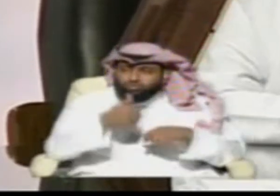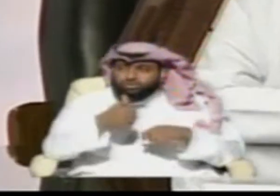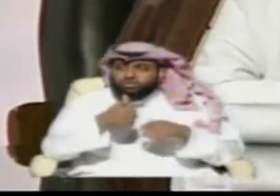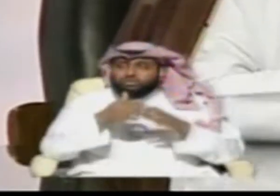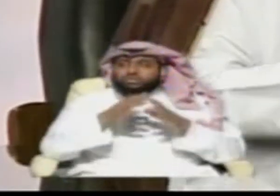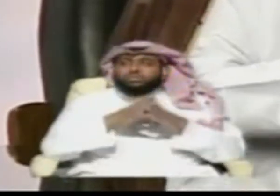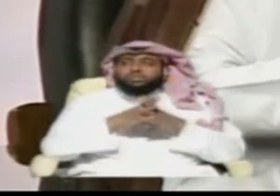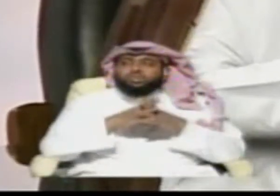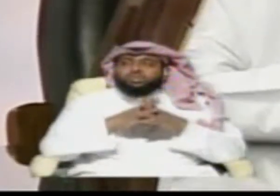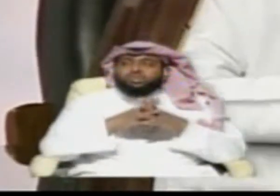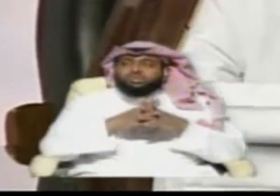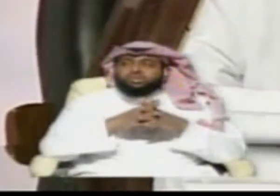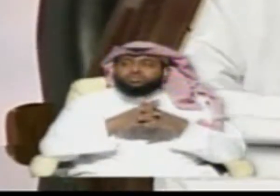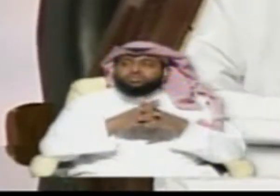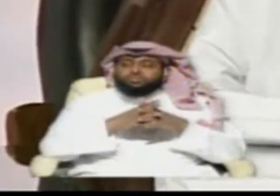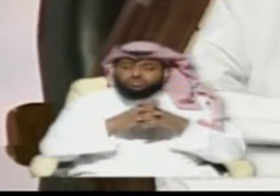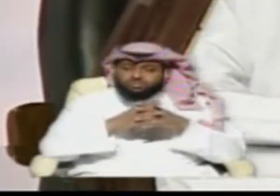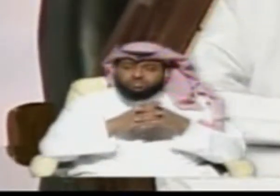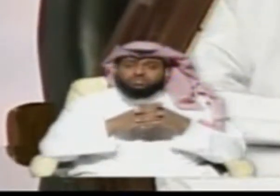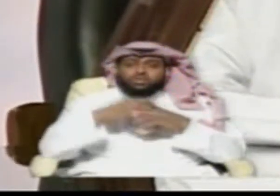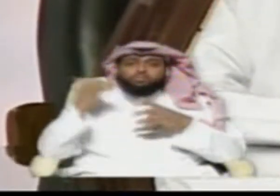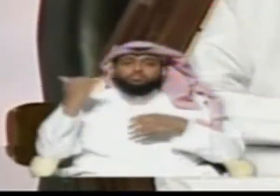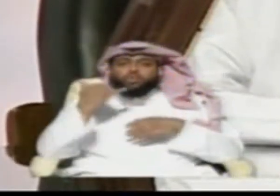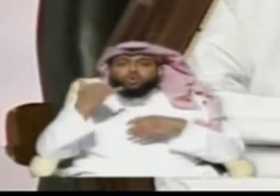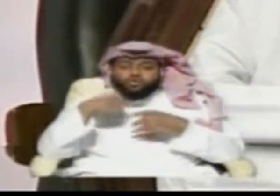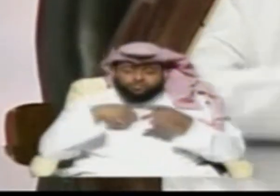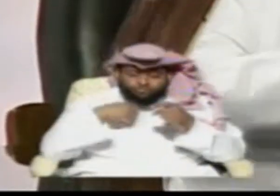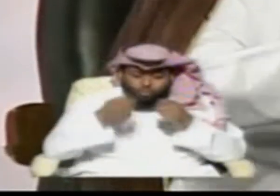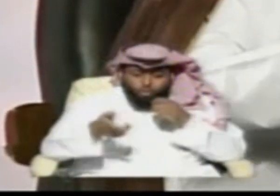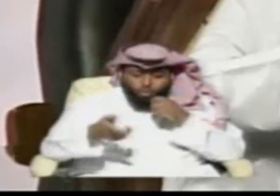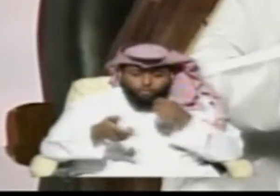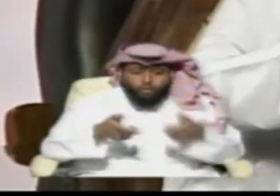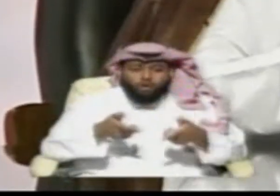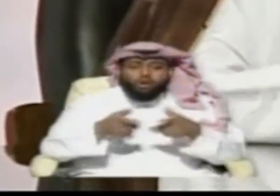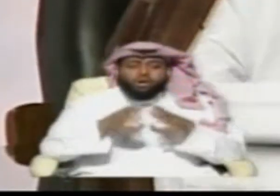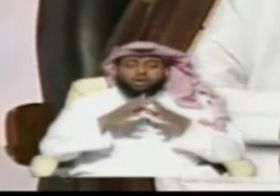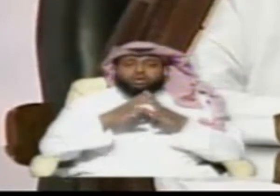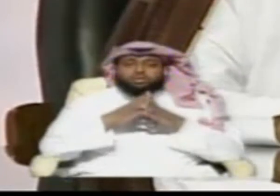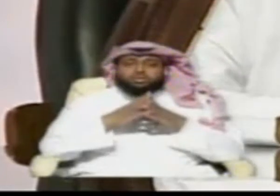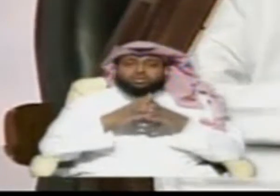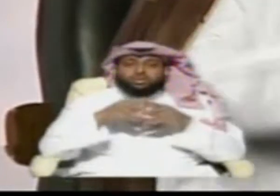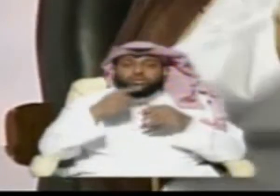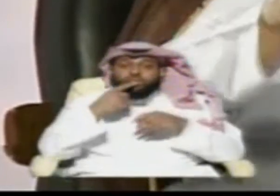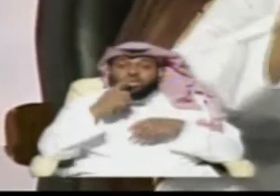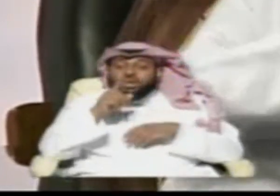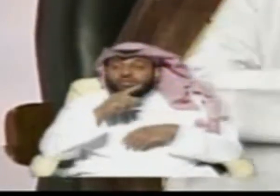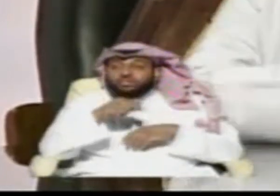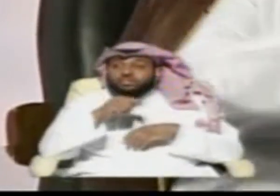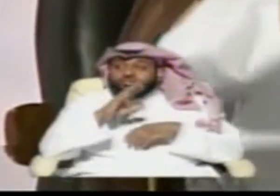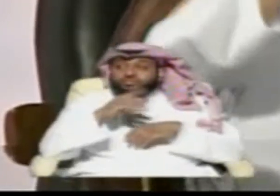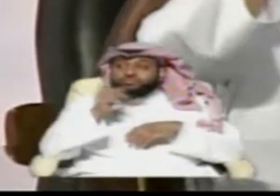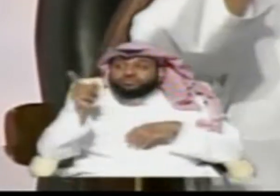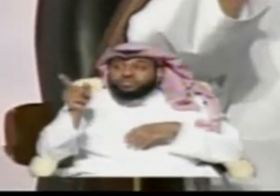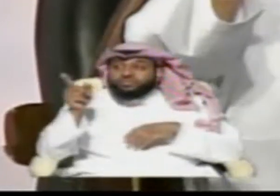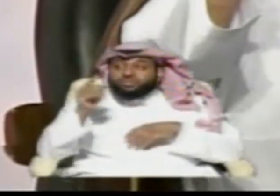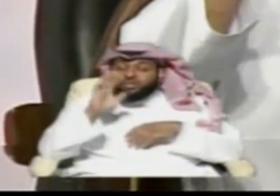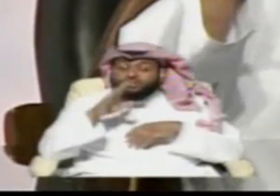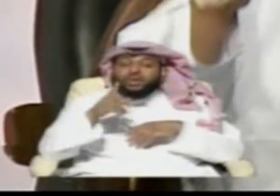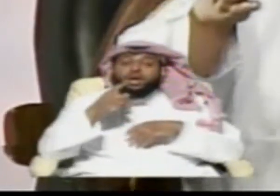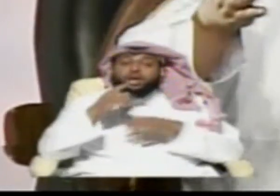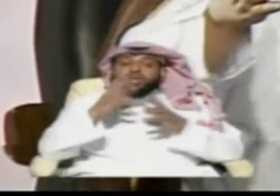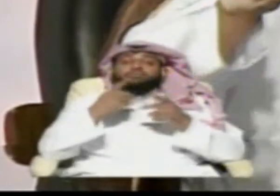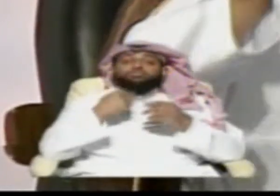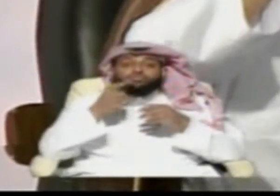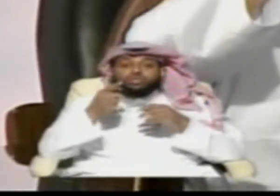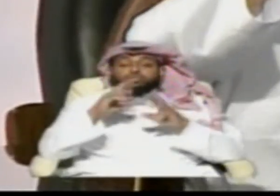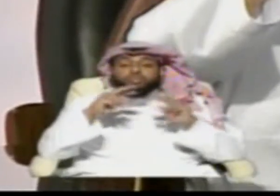الميسرة هذا من الأمور التي ينبغي أن نبادر إليها. ولا يقول أحد ما استطيع أصل، هناك من